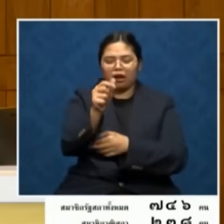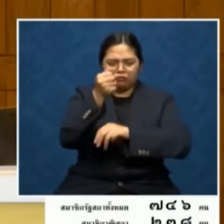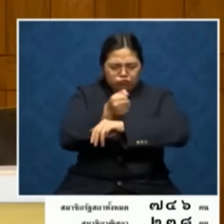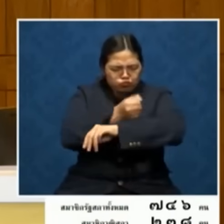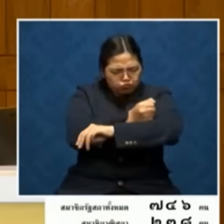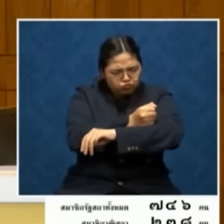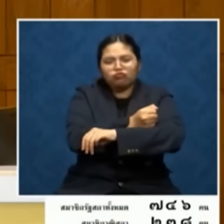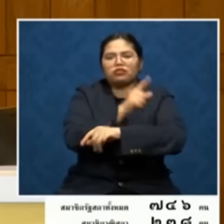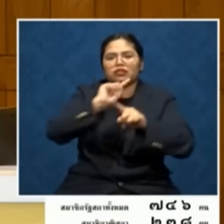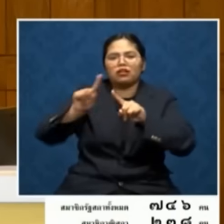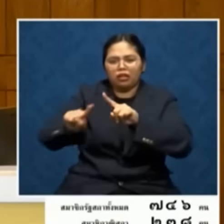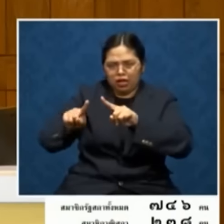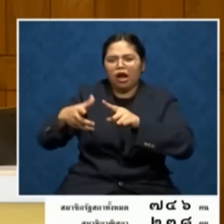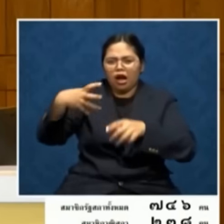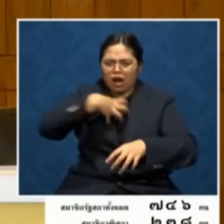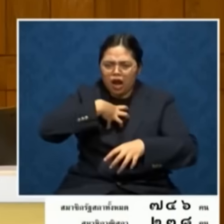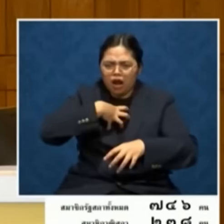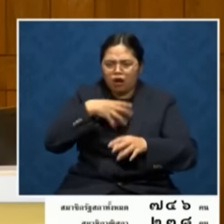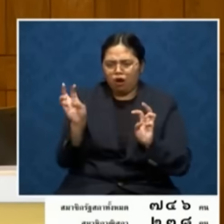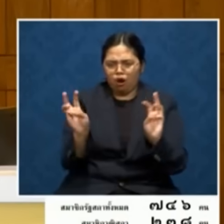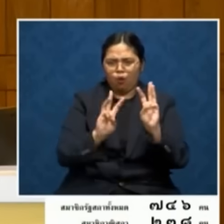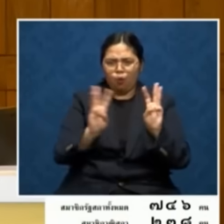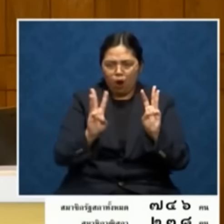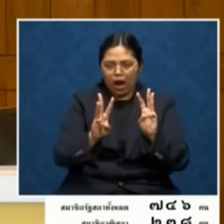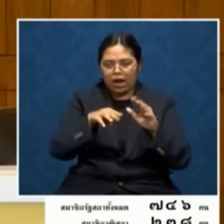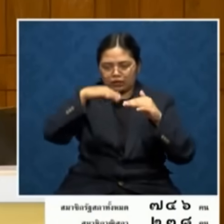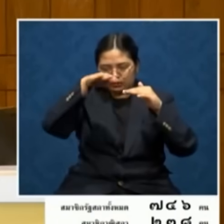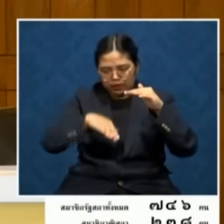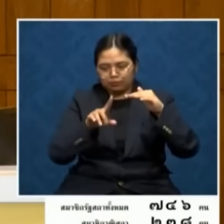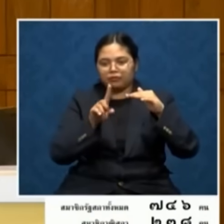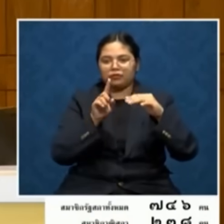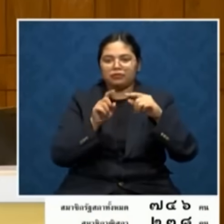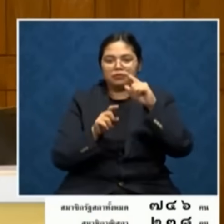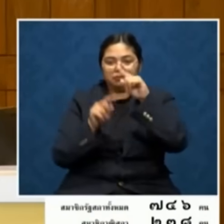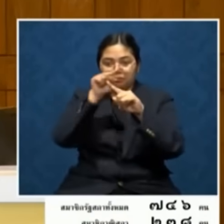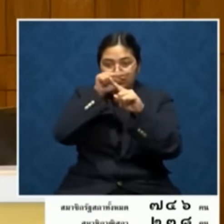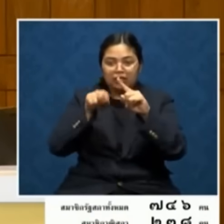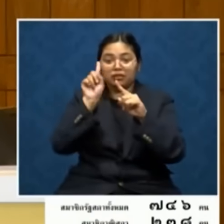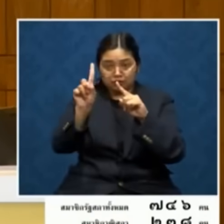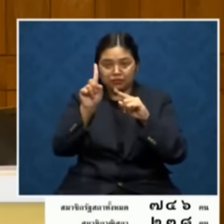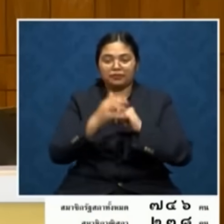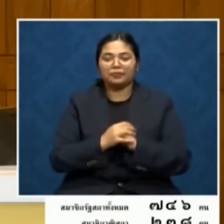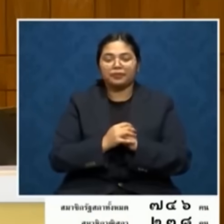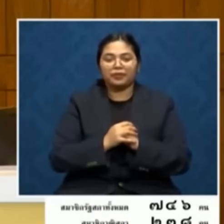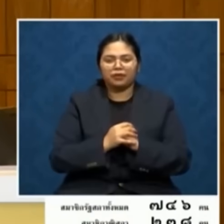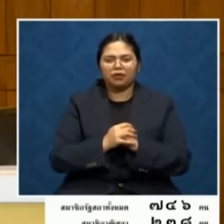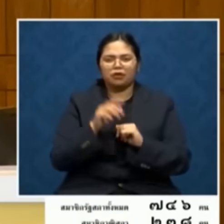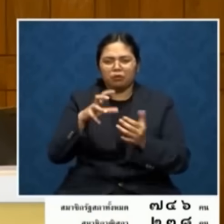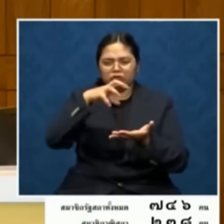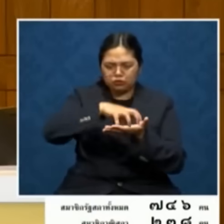รับที่สุภาพด้วยสติแทนอย่างนี้อยู่ได้นานถ้าเศรษฐา